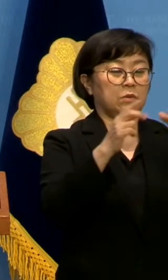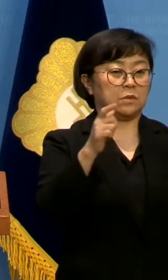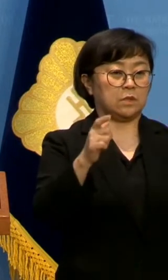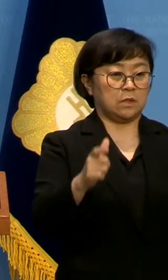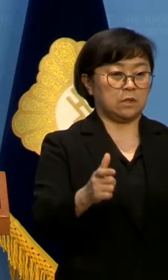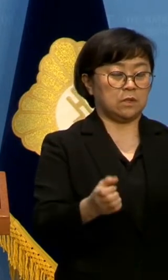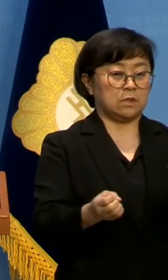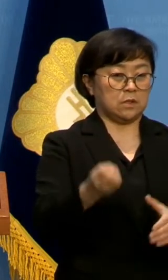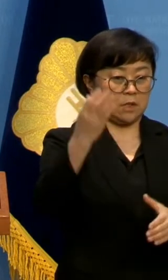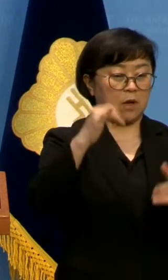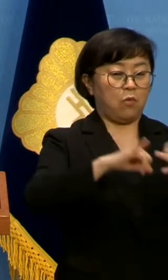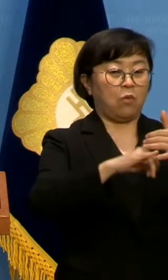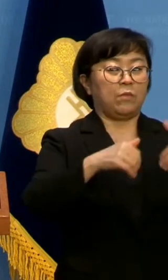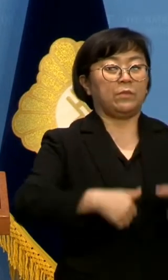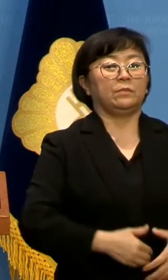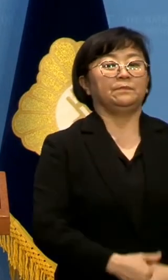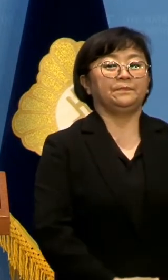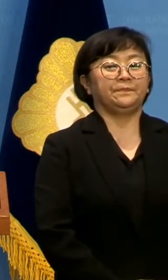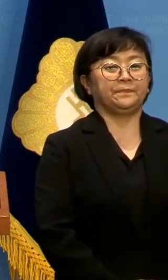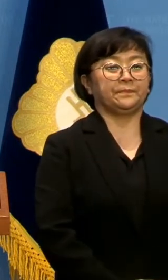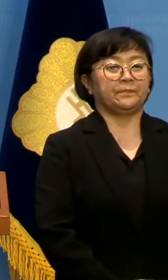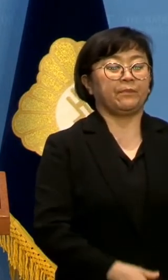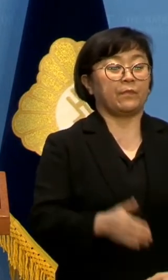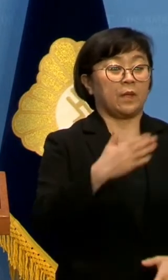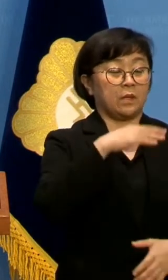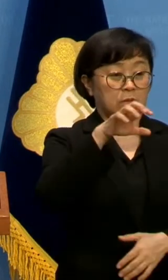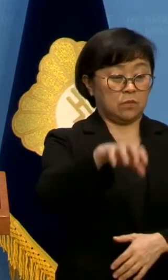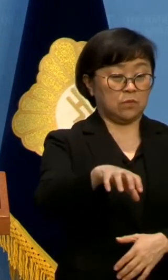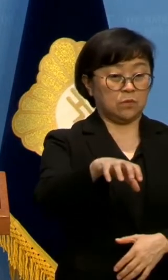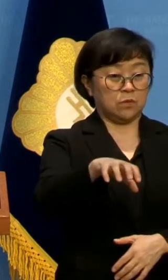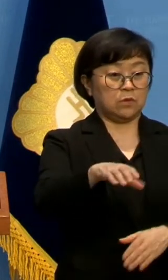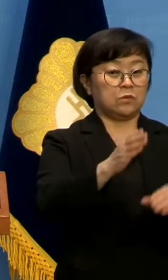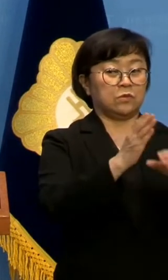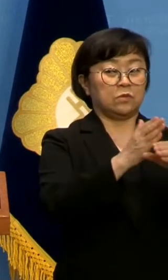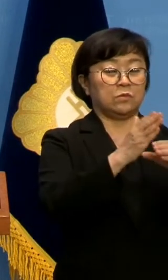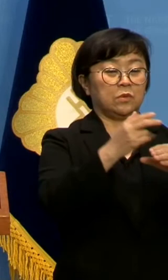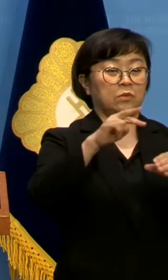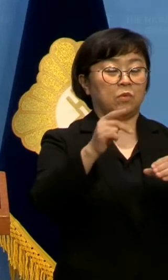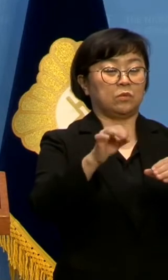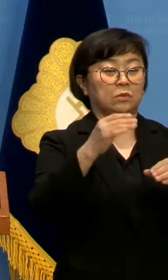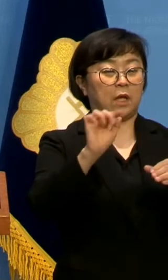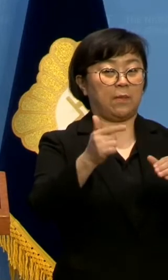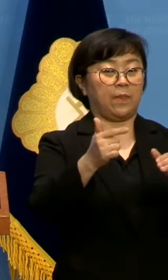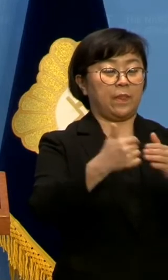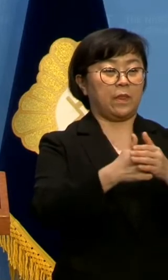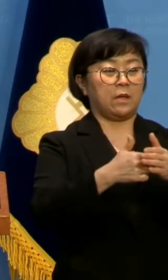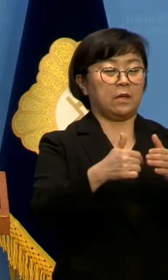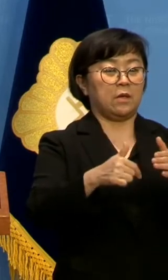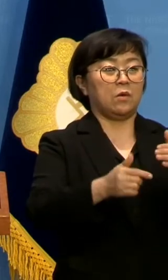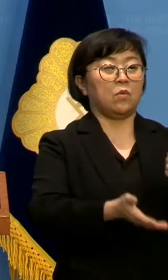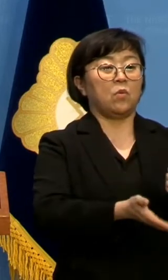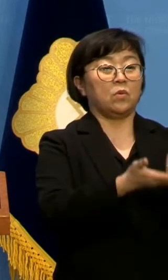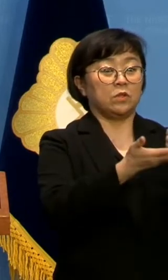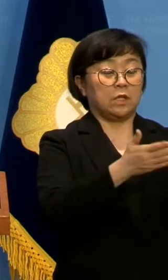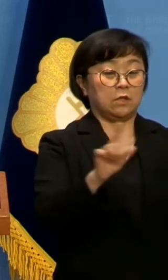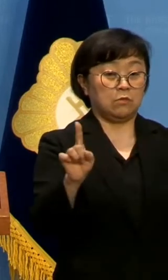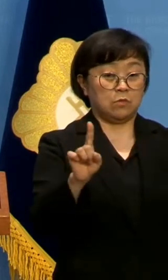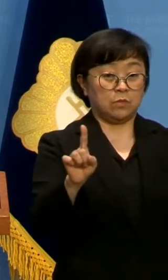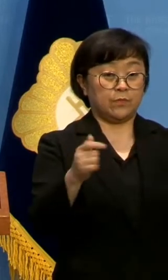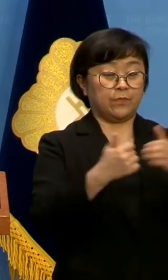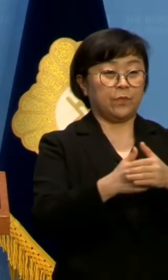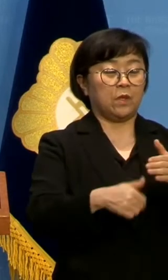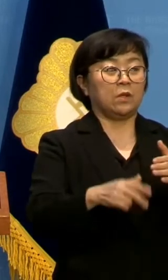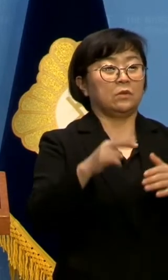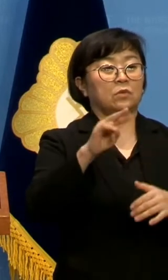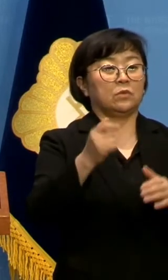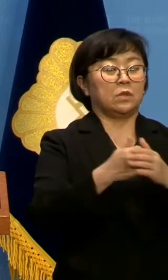승리가 반드시 필요합니다. 제가 그곳의 중심인 동탄, 즉 화성에 공천된 것은